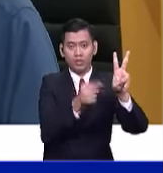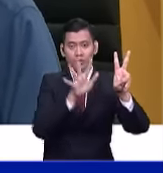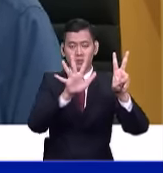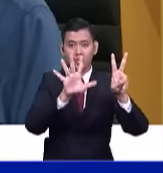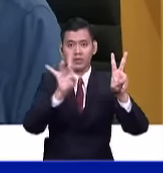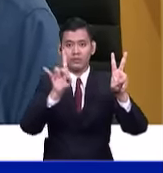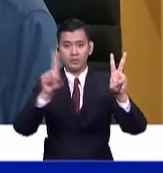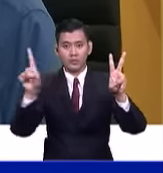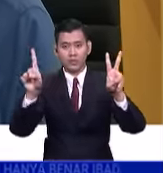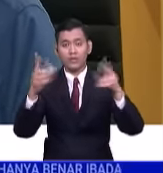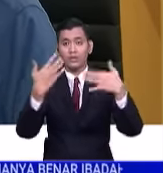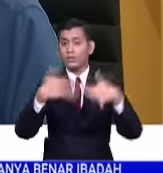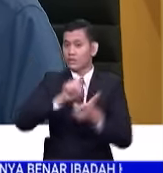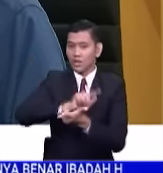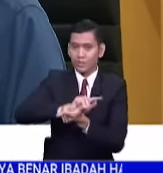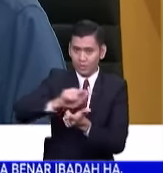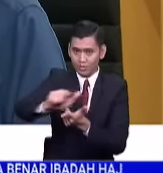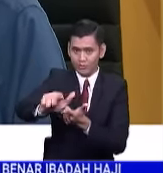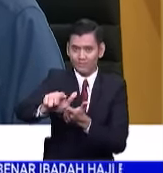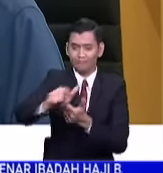22,581 yang telah pun kita luluskan.